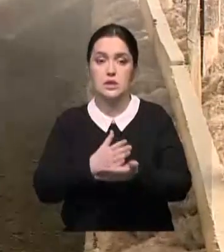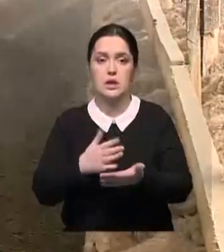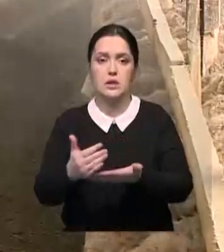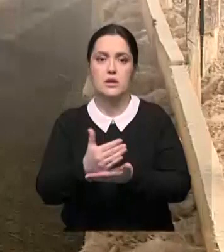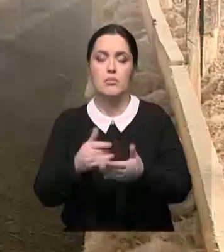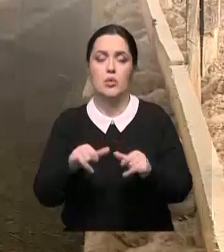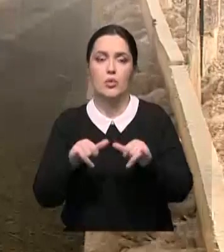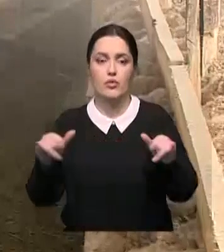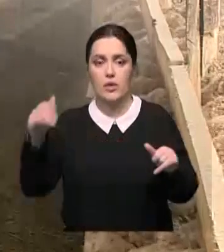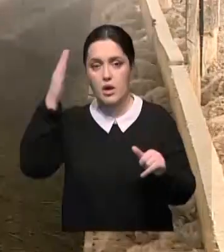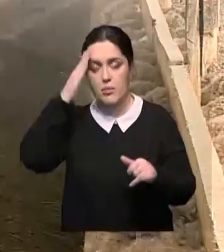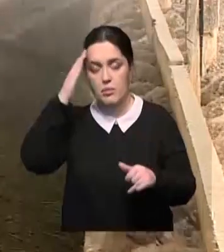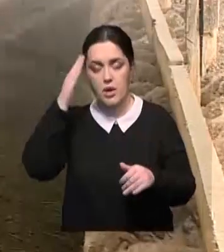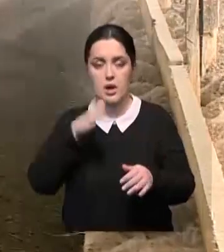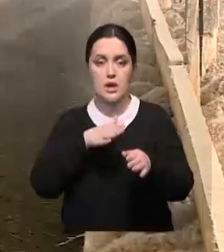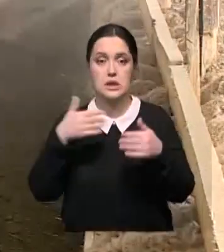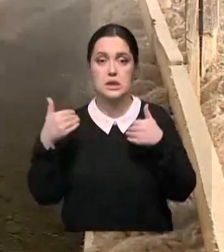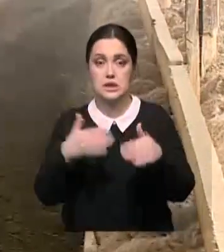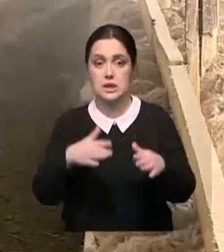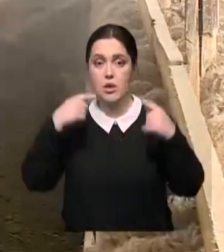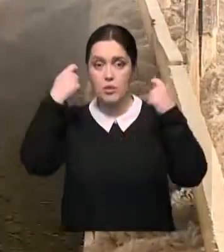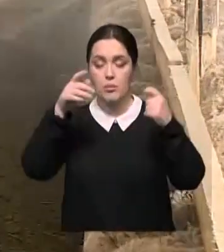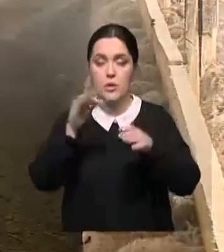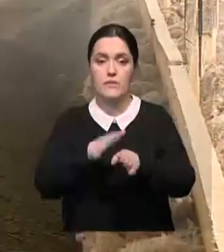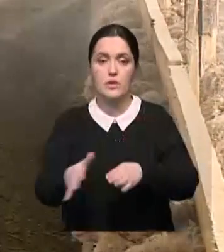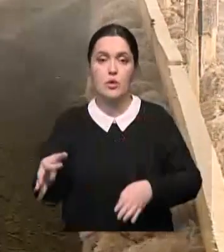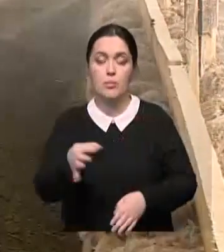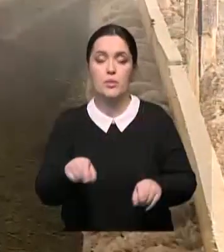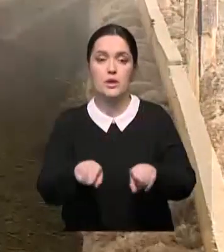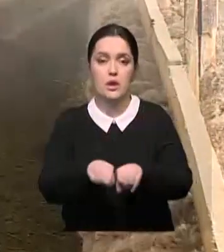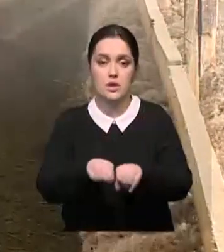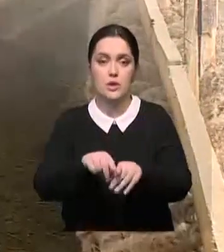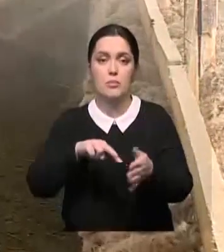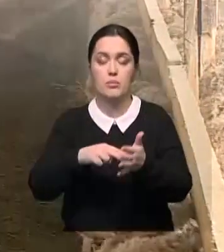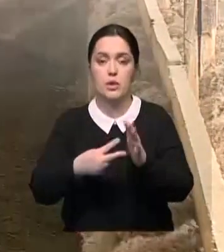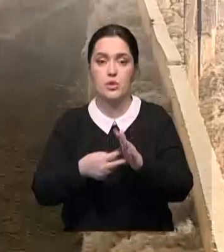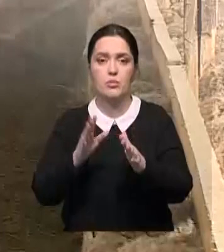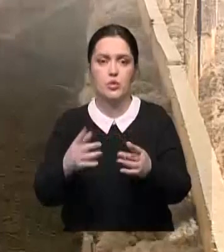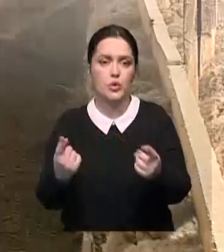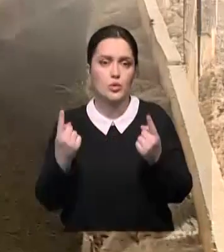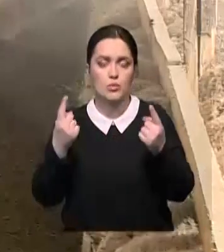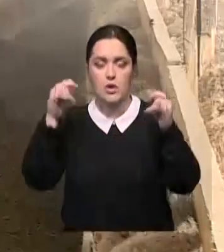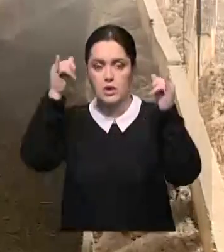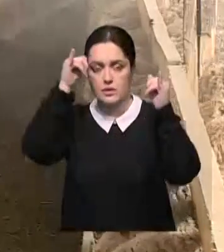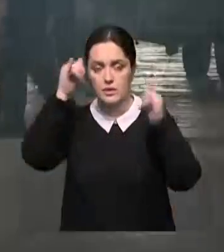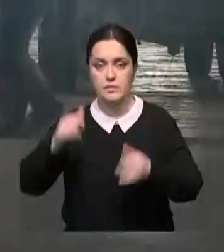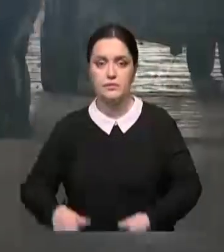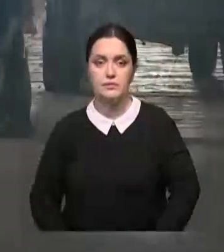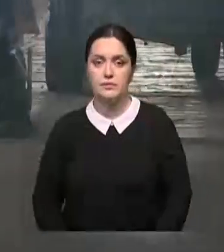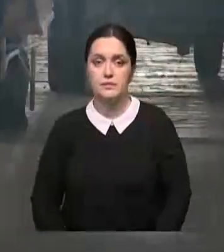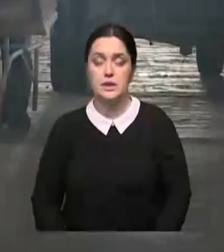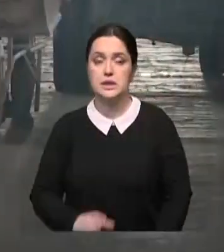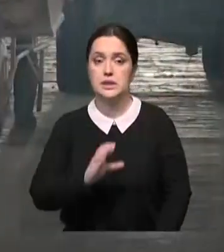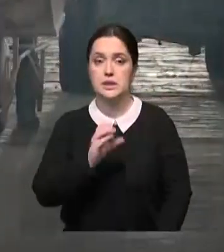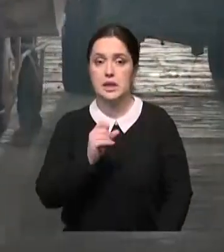увеличить поголовье и реализовать мясо овец по всей области. А также планируем разводить и крупный рогатый скот. В